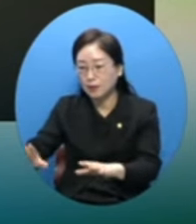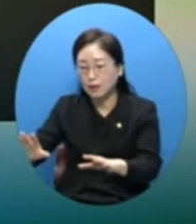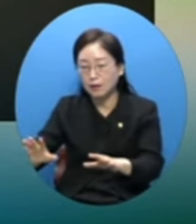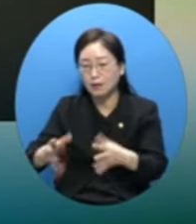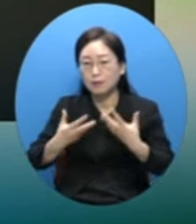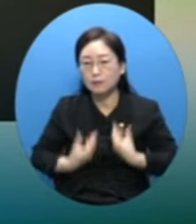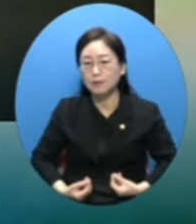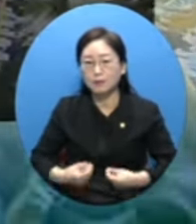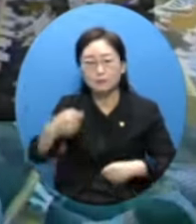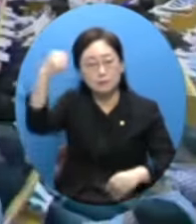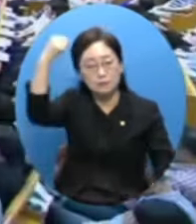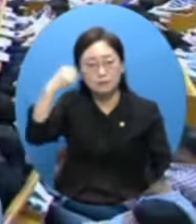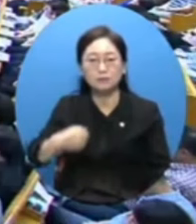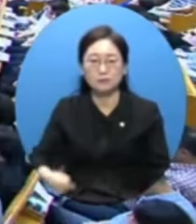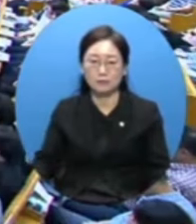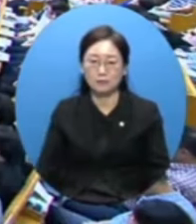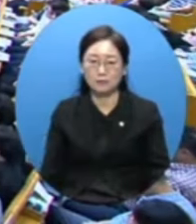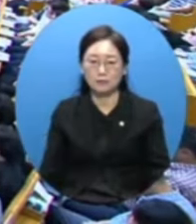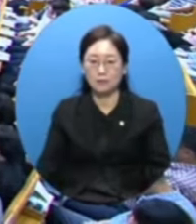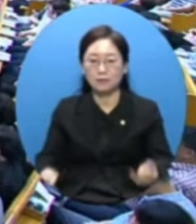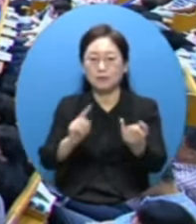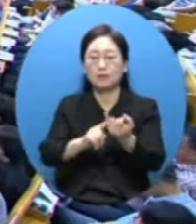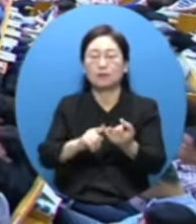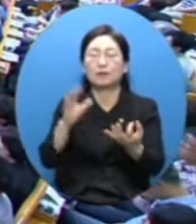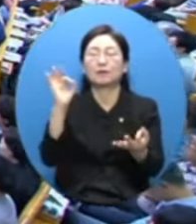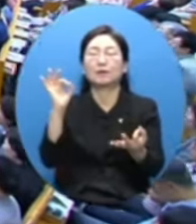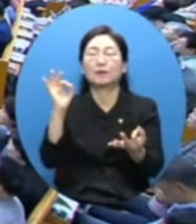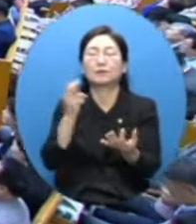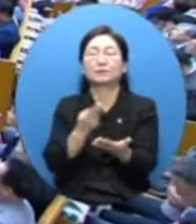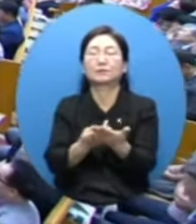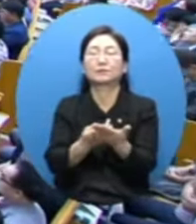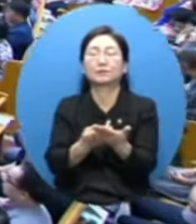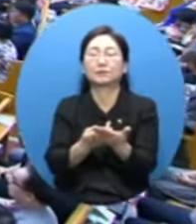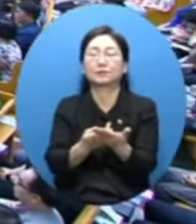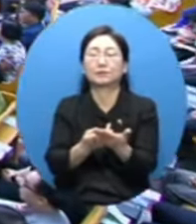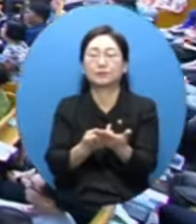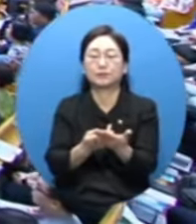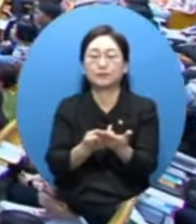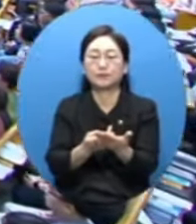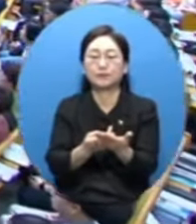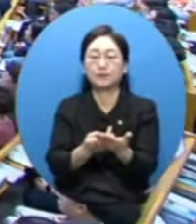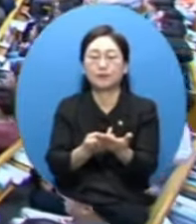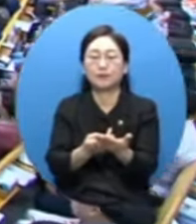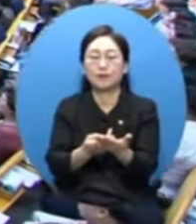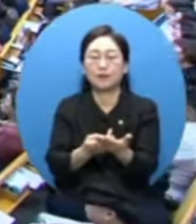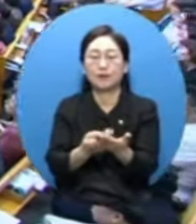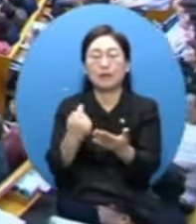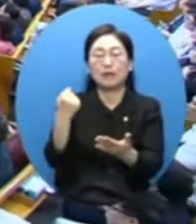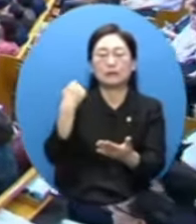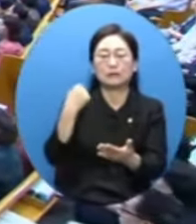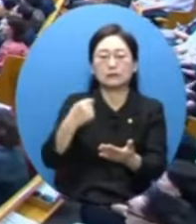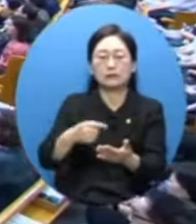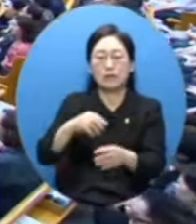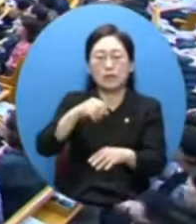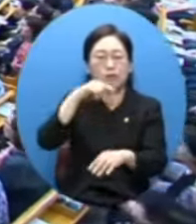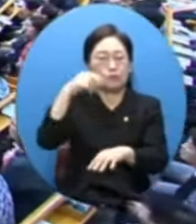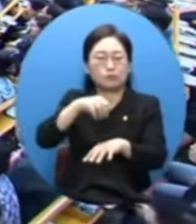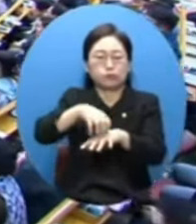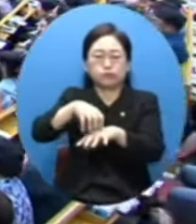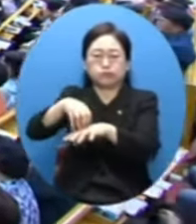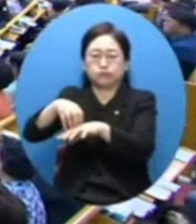처하게 된 것입니다 꼼짝 못한 채 침새 누워 있으니까이 등이 짐으로서 욕창이 생겨납니다